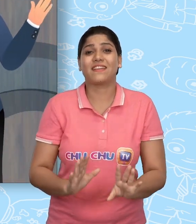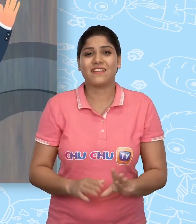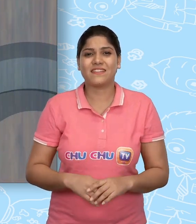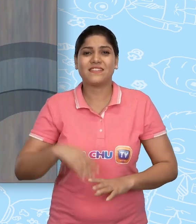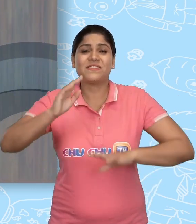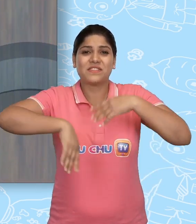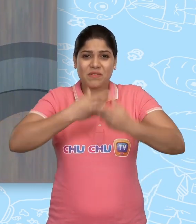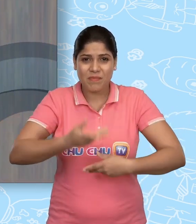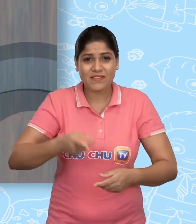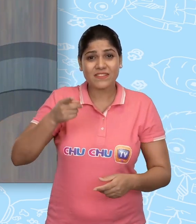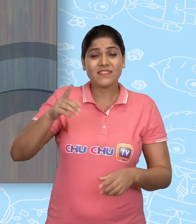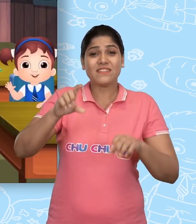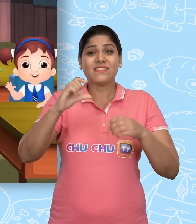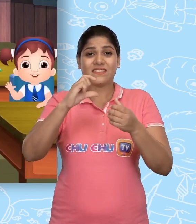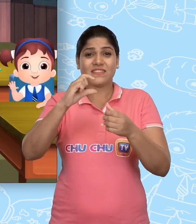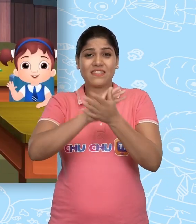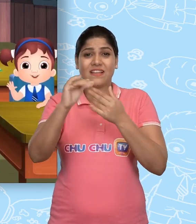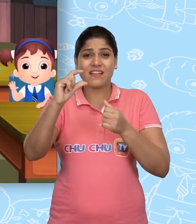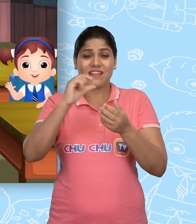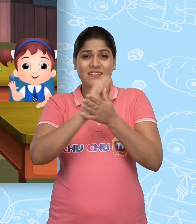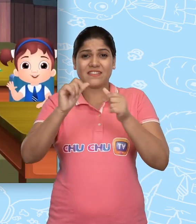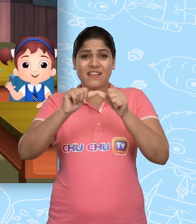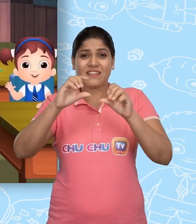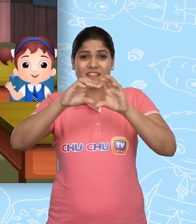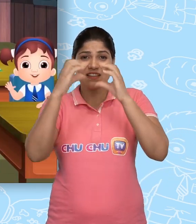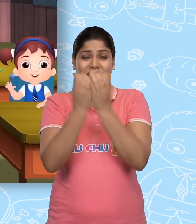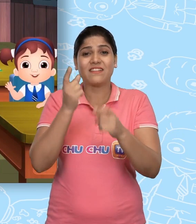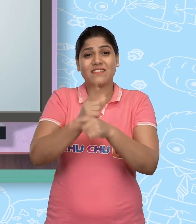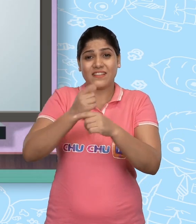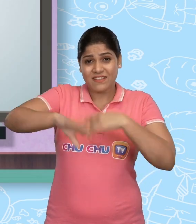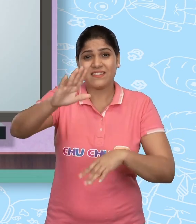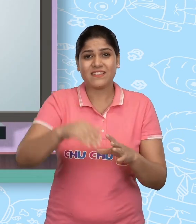फिर उसके बाद उस दिन मिस डॉरथी चाचा की कक्षा में गई।